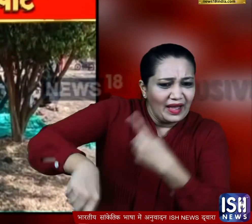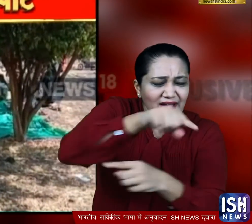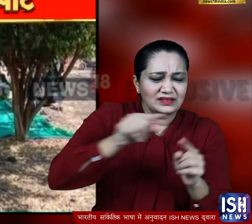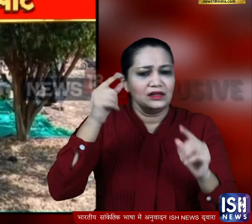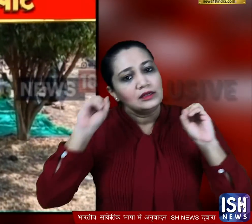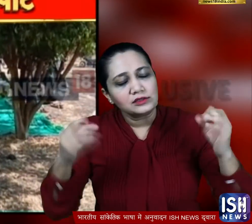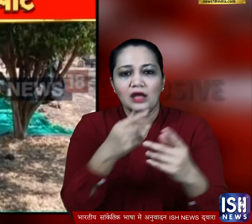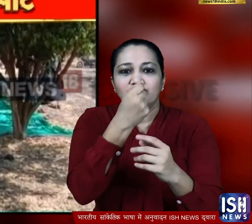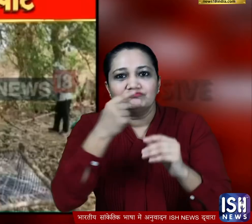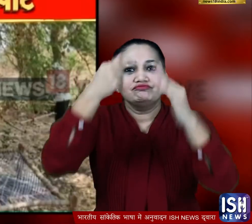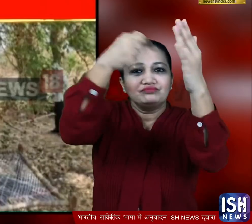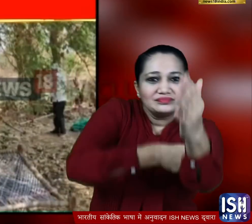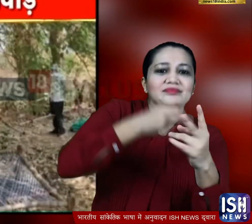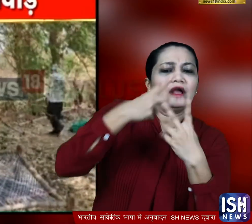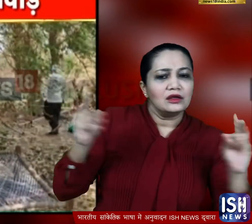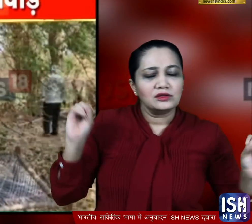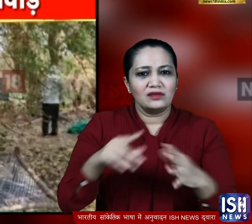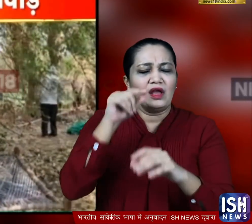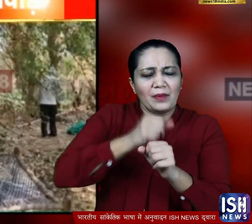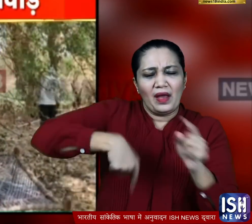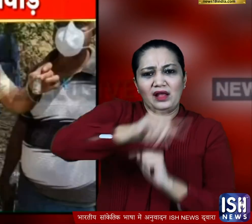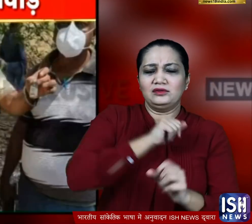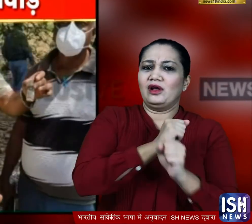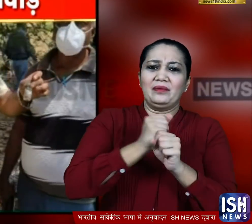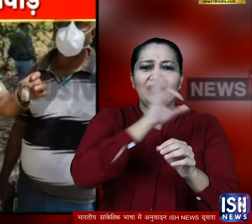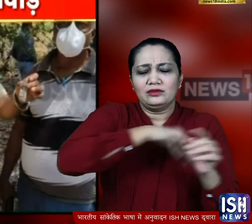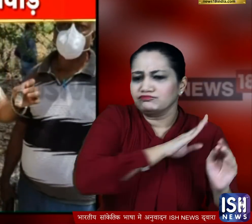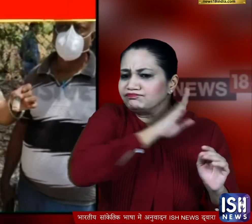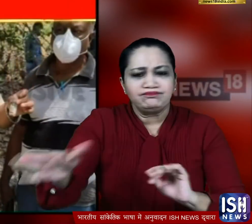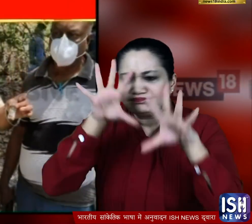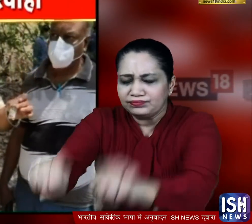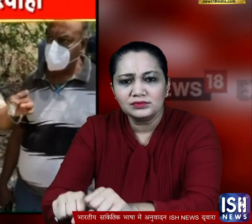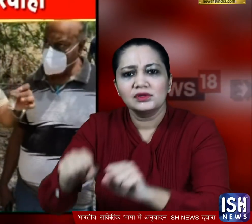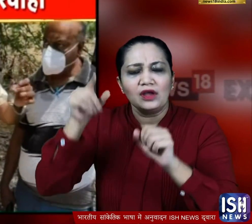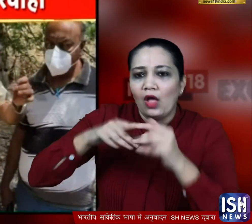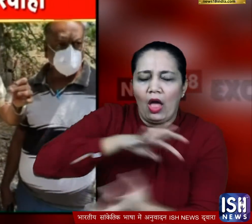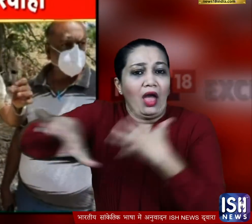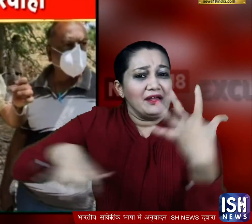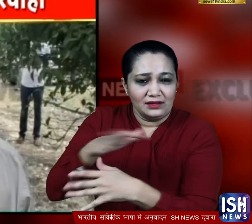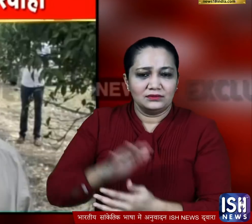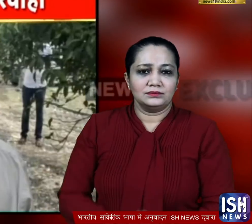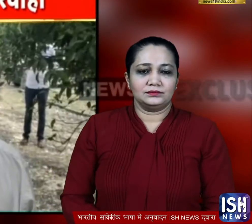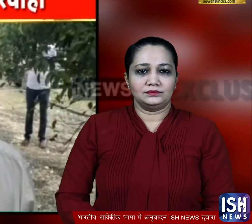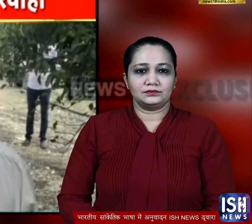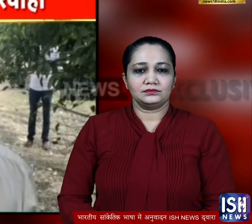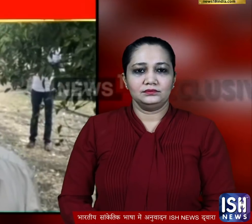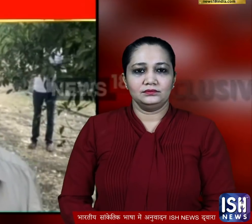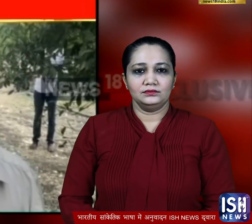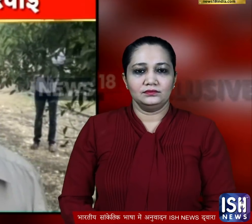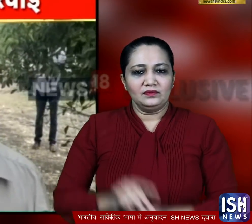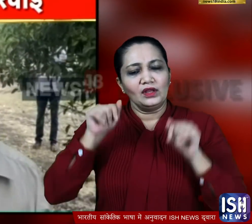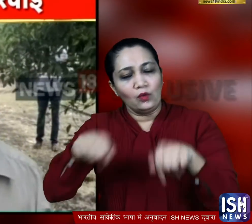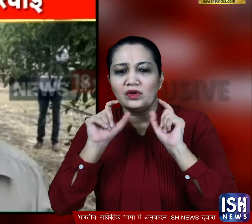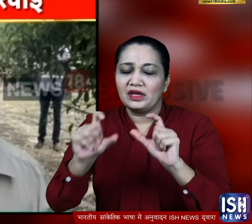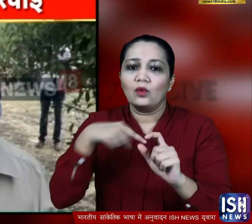मरीजों का इलाज करना शुरू कर दिया। जानकारी मिलते ही प्रशासन की टीम ने उस बगीचे में छापा मारा, जिससे वहां हड़कंप मच गया। के विरुद्ध एफआईआर दर्ज